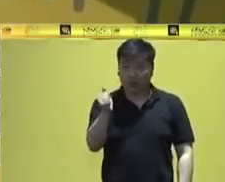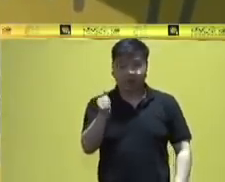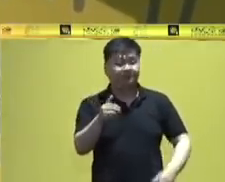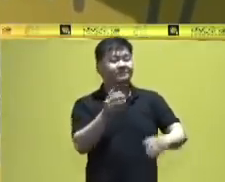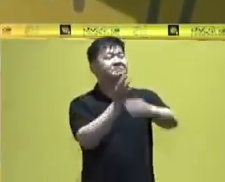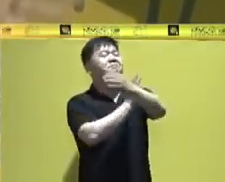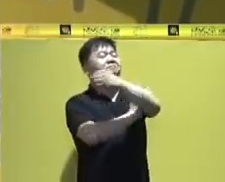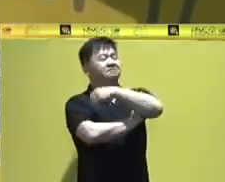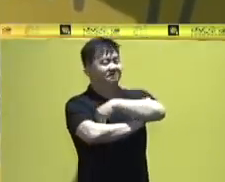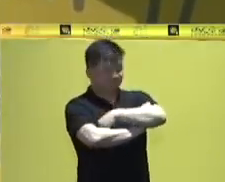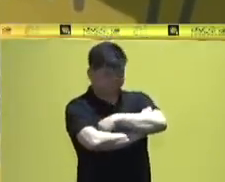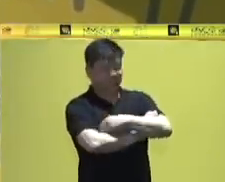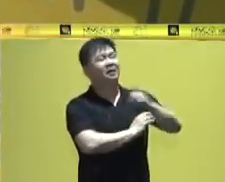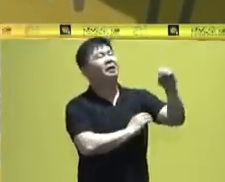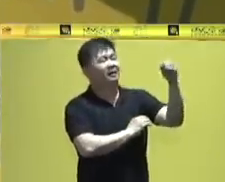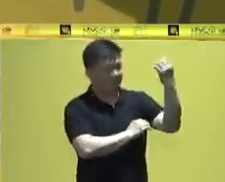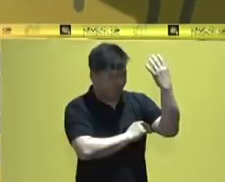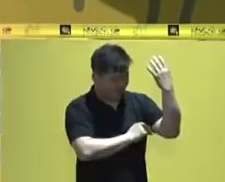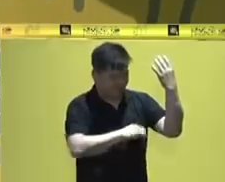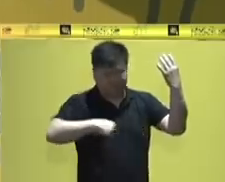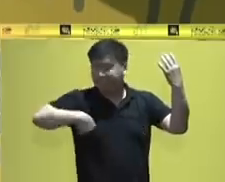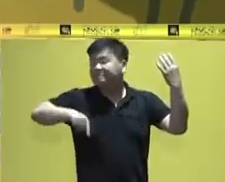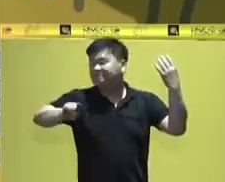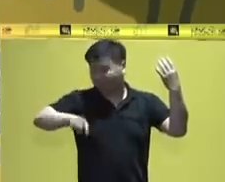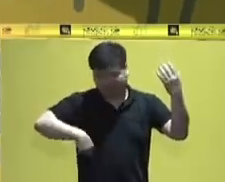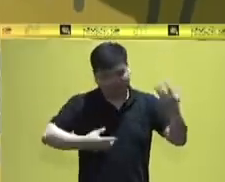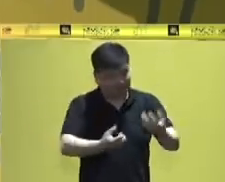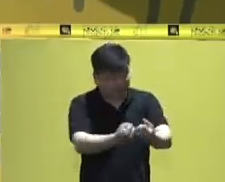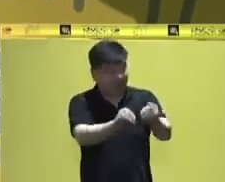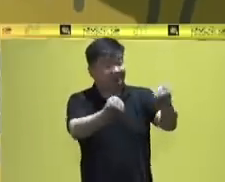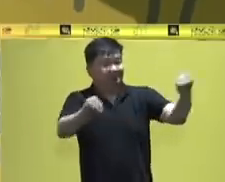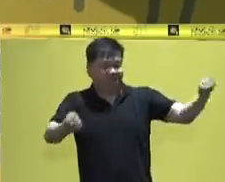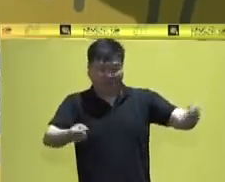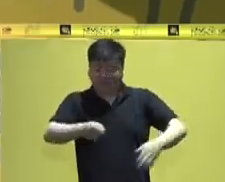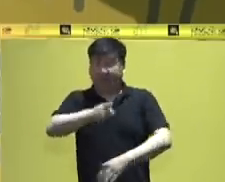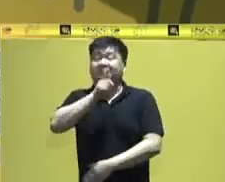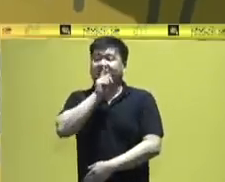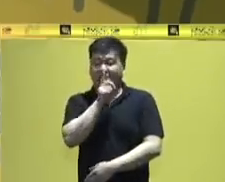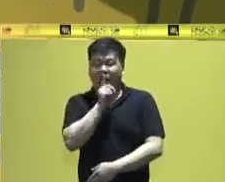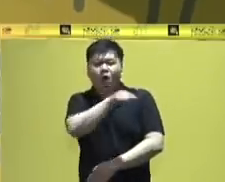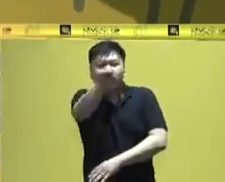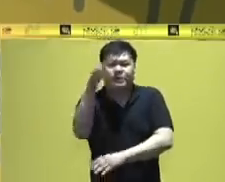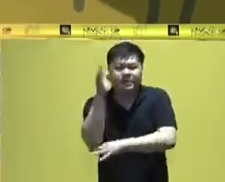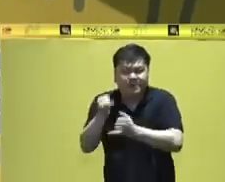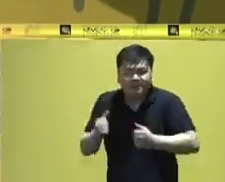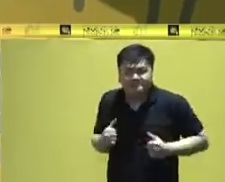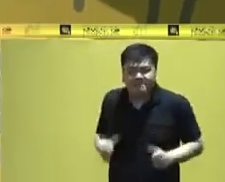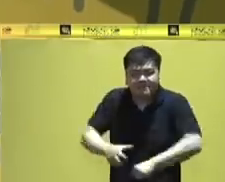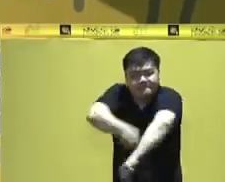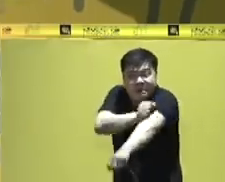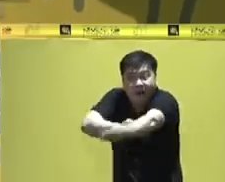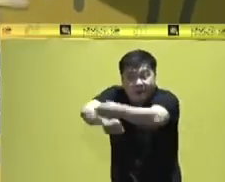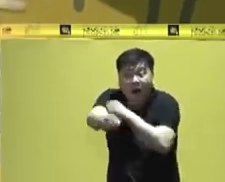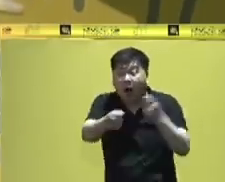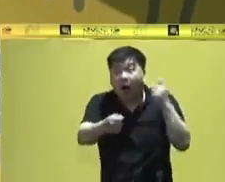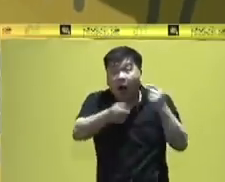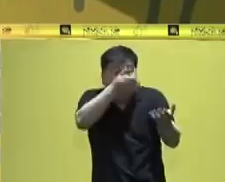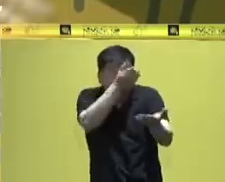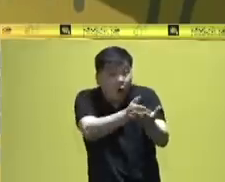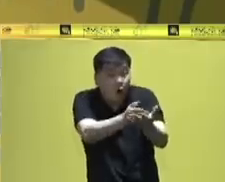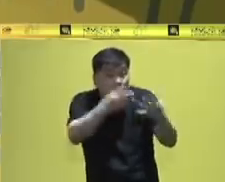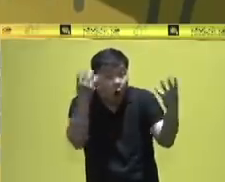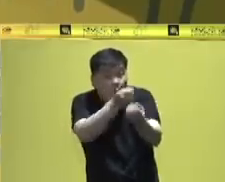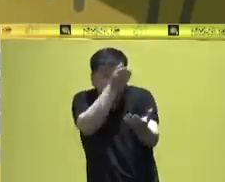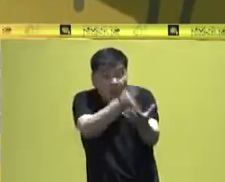보듯, 아, 언론과 정치인은 예. 독립해야 됩니다. 이렇게 말씀하시고, 우리 시민들이 나서서, 예. 가짜뉴스,